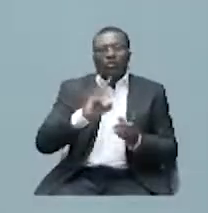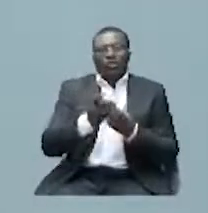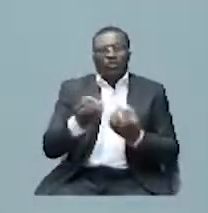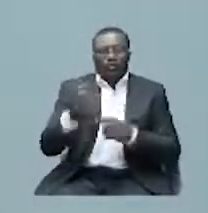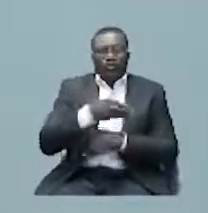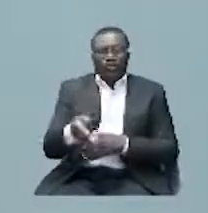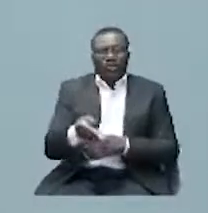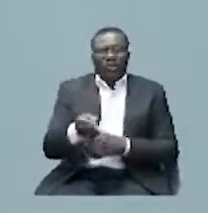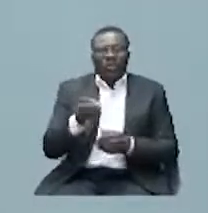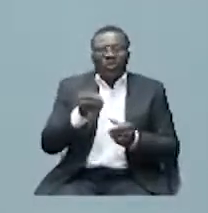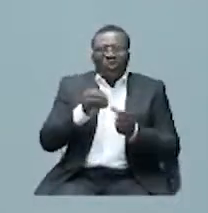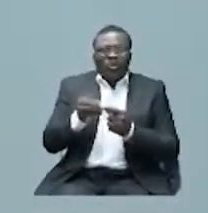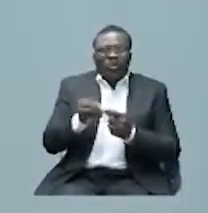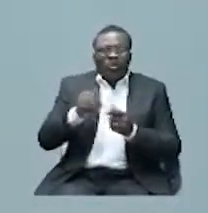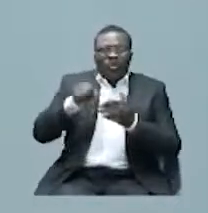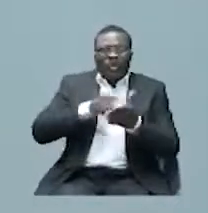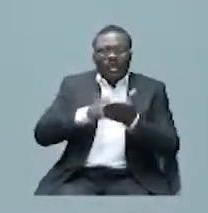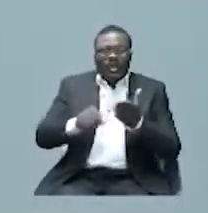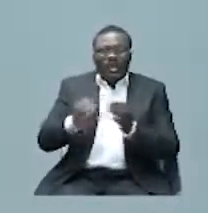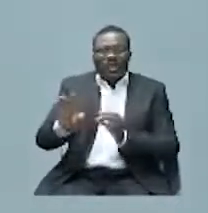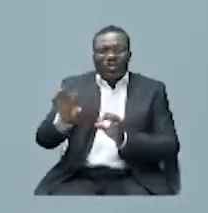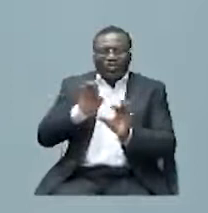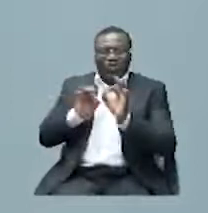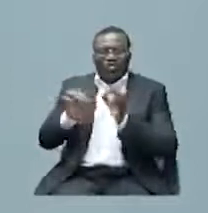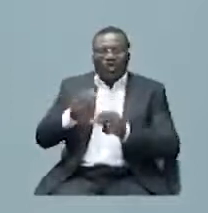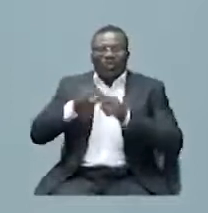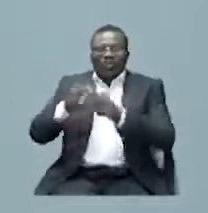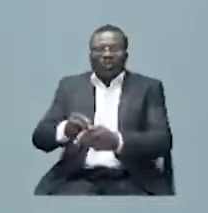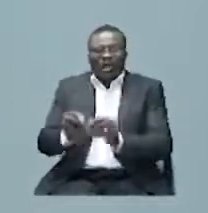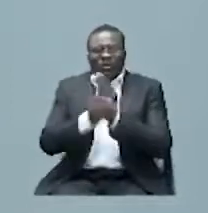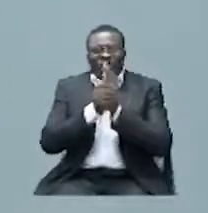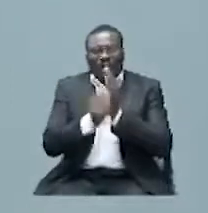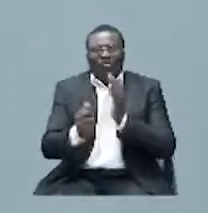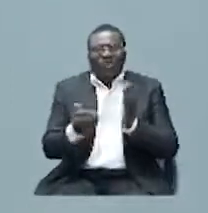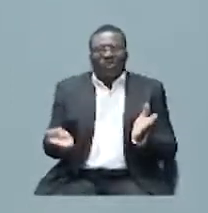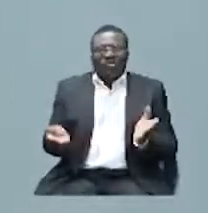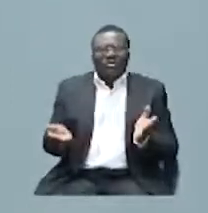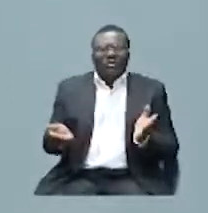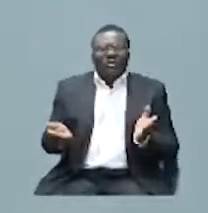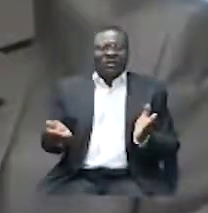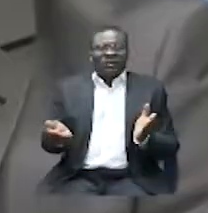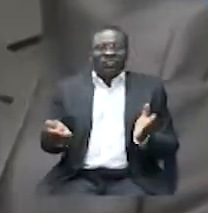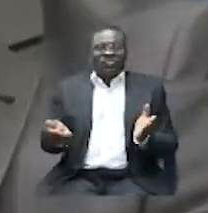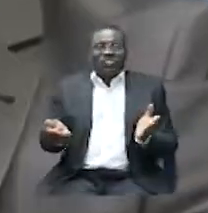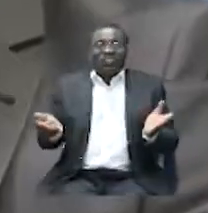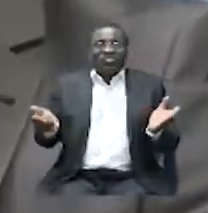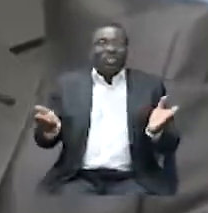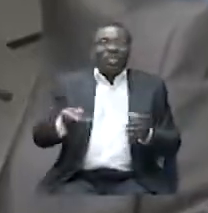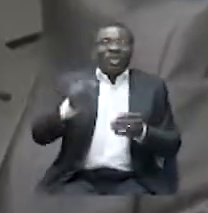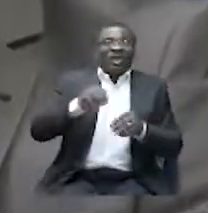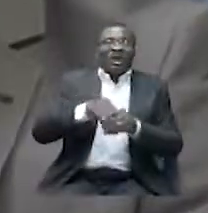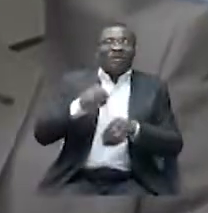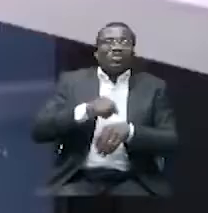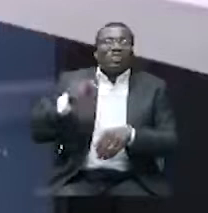au Bénin où le critère de choix, de nomination est la compétence. Ce que vous avez aidé à placer comme ministre en son temps, ils